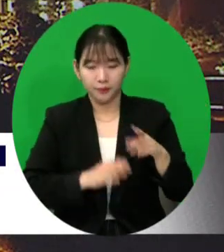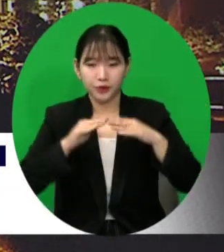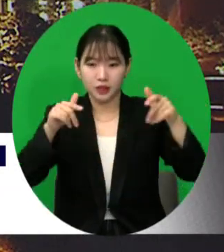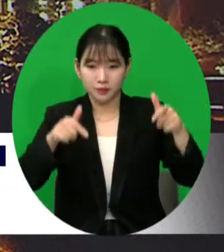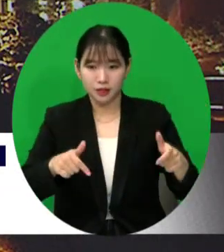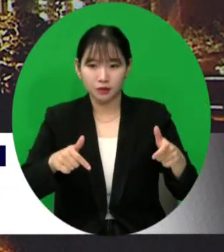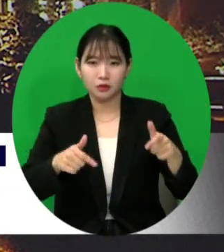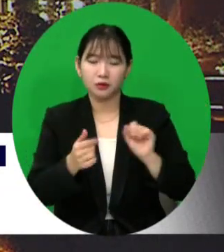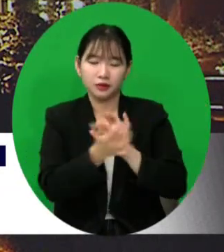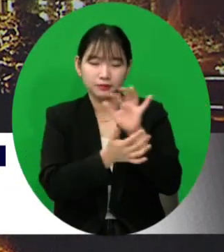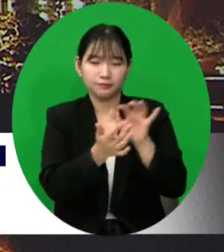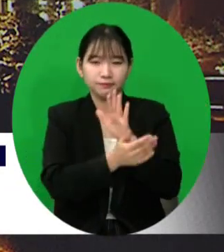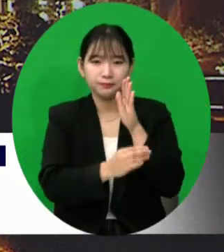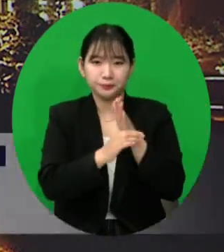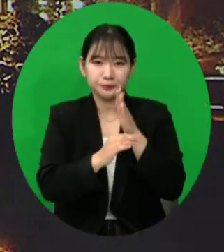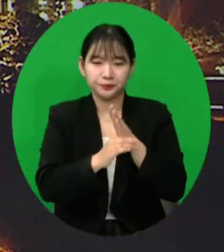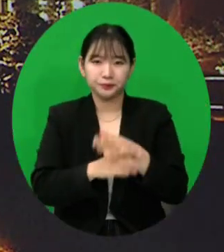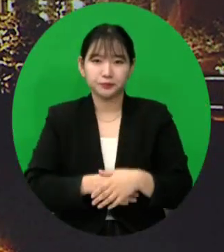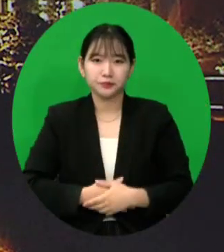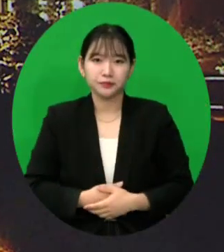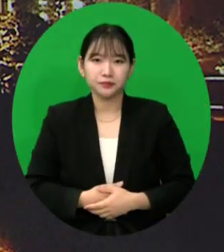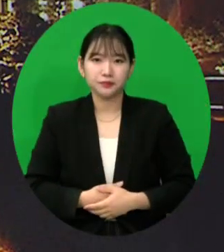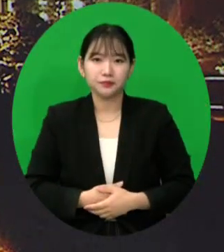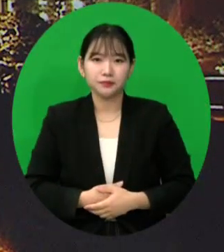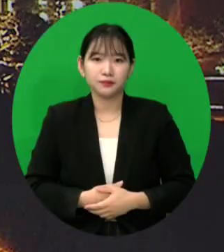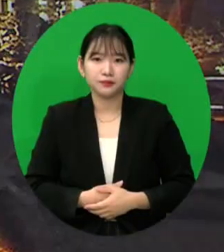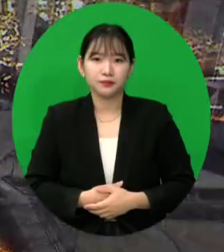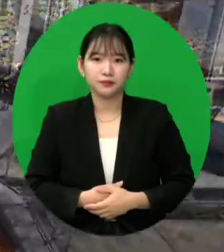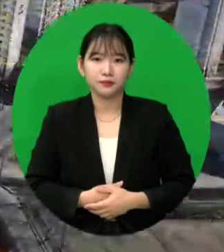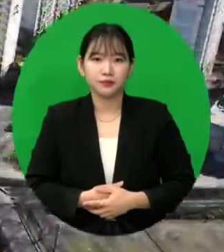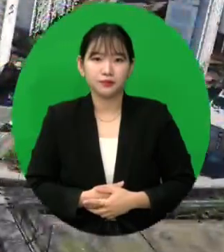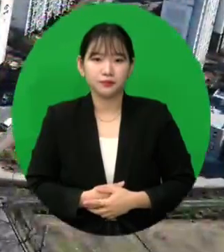전남도 시끄러워지고 있습니다. 김진선 기자가 보도합니다.